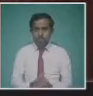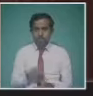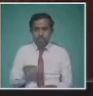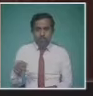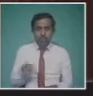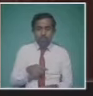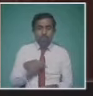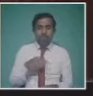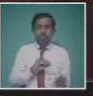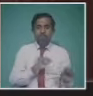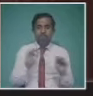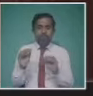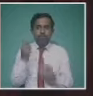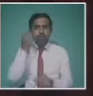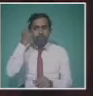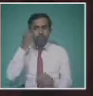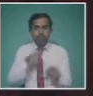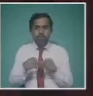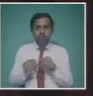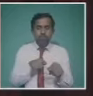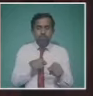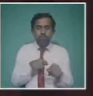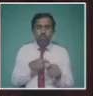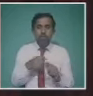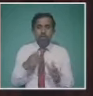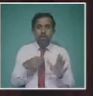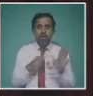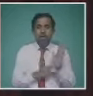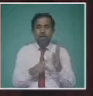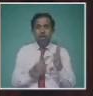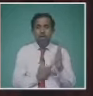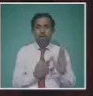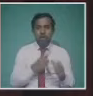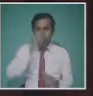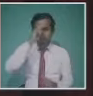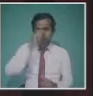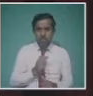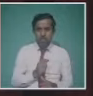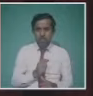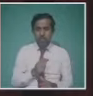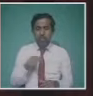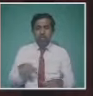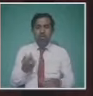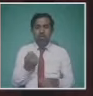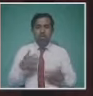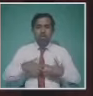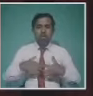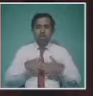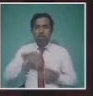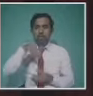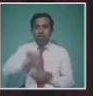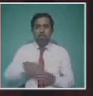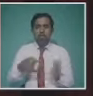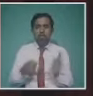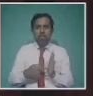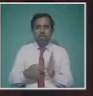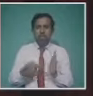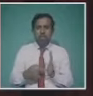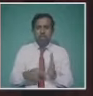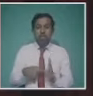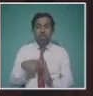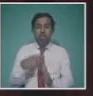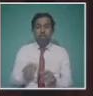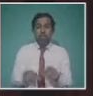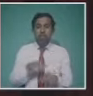අදවසේ සභාව කල්තබන යෝජනාවක් විදියට ගරුවන් කුමාර දිසානායක මැතිතුමා පවතින මේ ආර්ථික ගැටලුව තුළ පීඩාවට පත්වෙච්ච